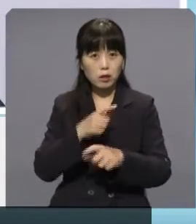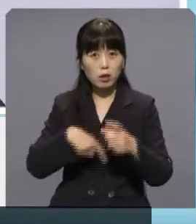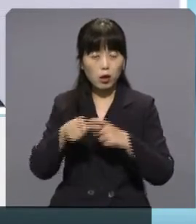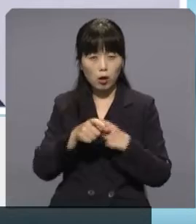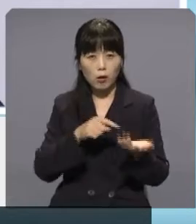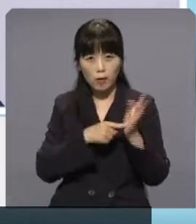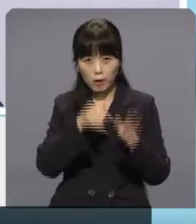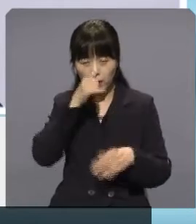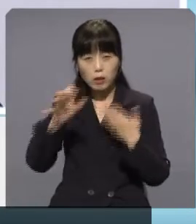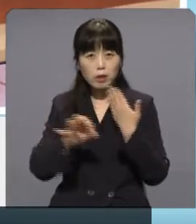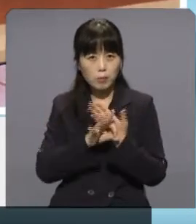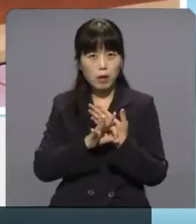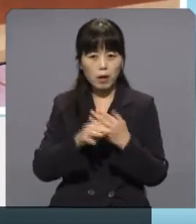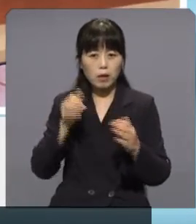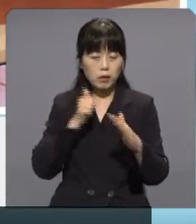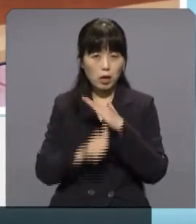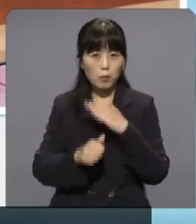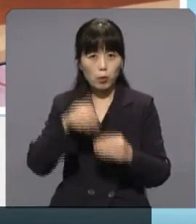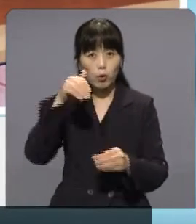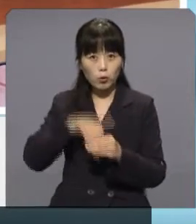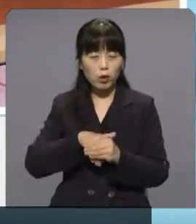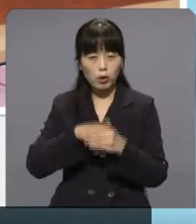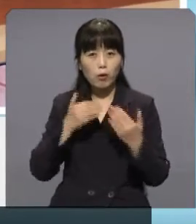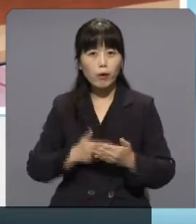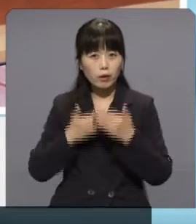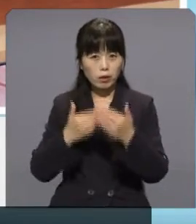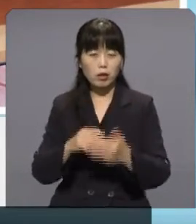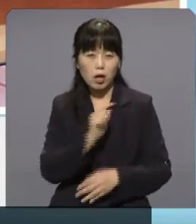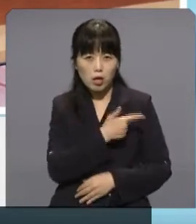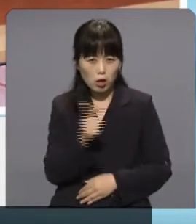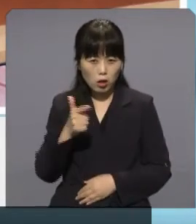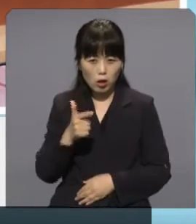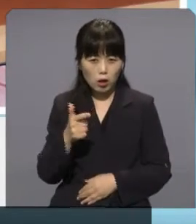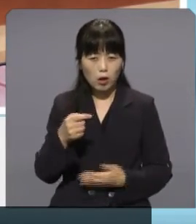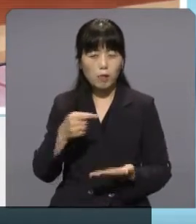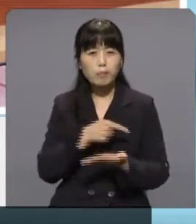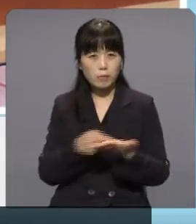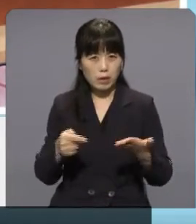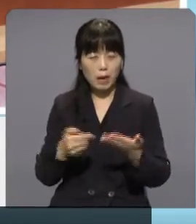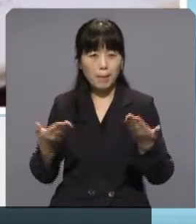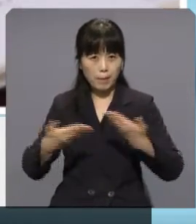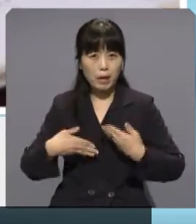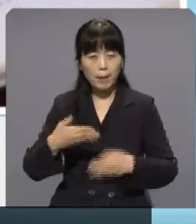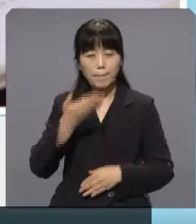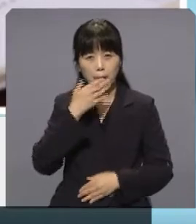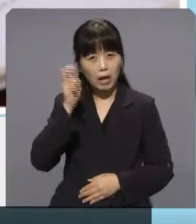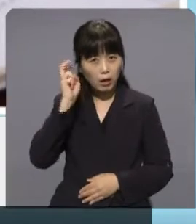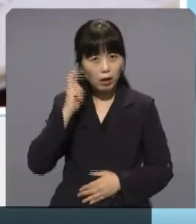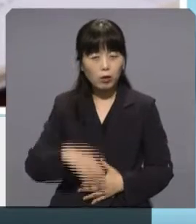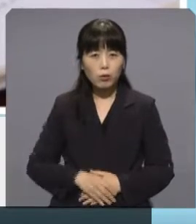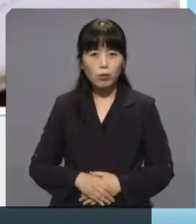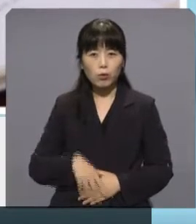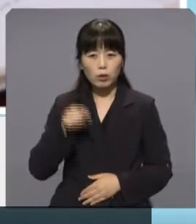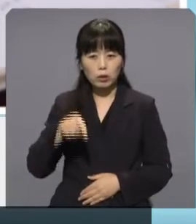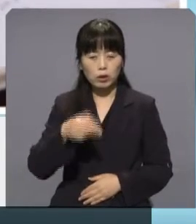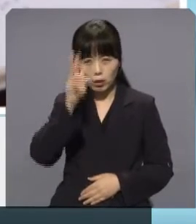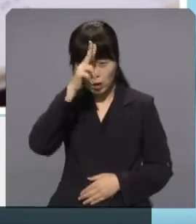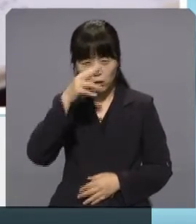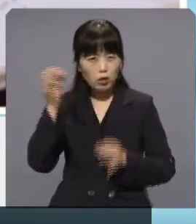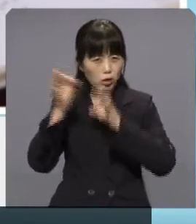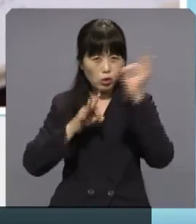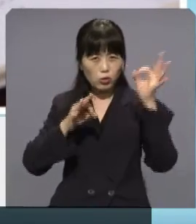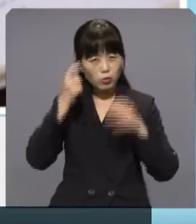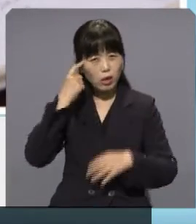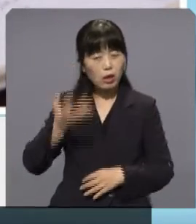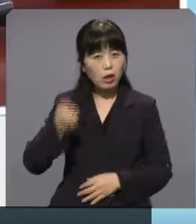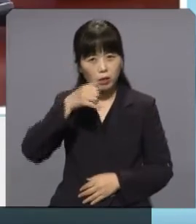이제 본인이 대표 선거에서 과정에서 여러 가지 이제 불리한 상황이 될 수 있다는 부분들 얘기하는 것 같고, 저는 그 경찰도 실수했다고